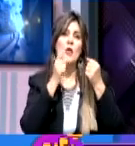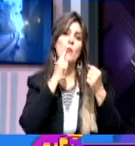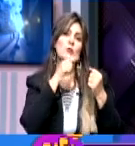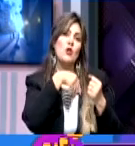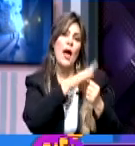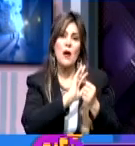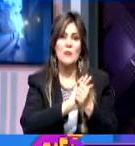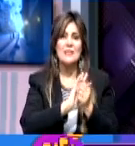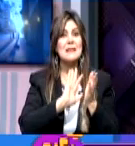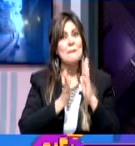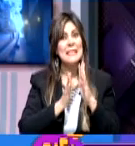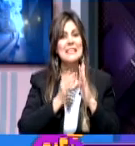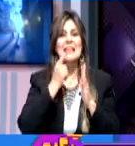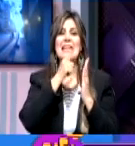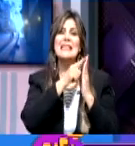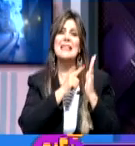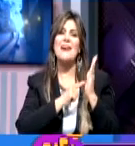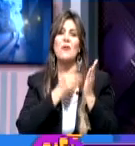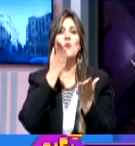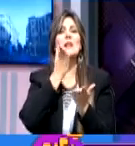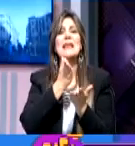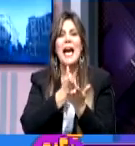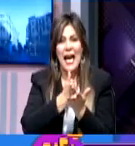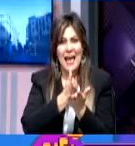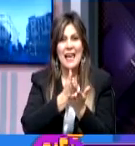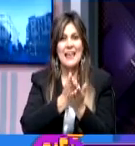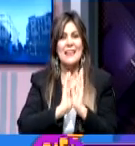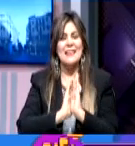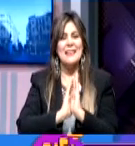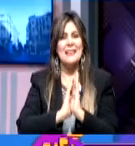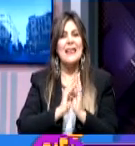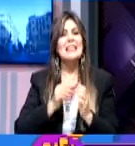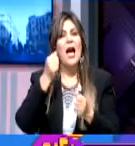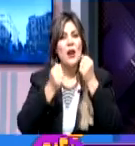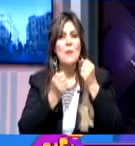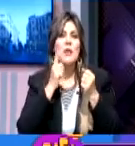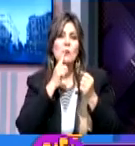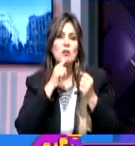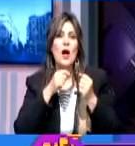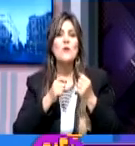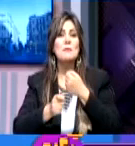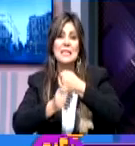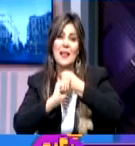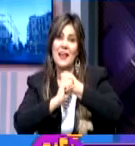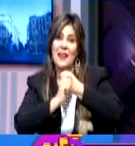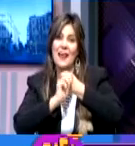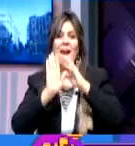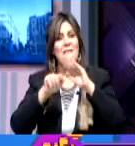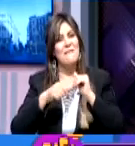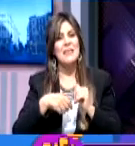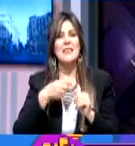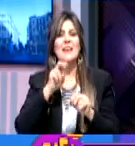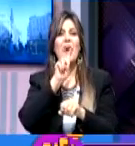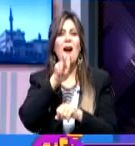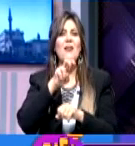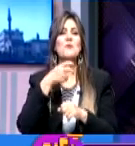حاجه، وفي اعفاء مجاني، وفي وفي وفي للمواصلات في اعفاء مجاني، فانت ما بتركبش، يبقى انا المجاني بالنسبه للدرجه